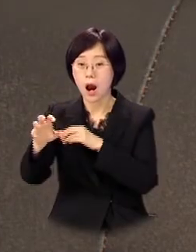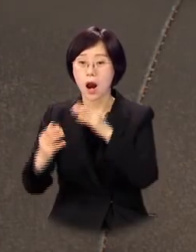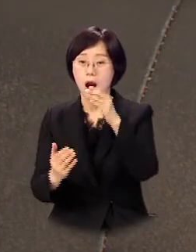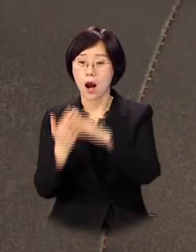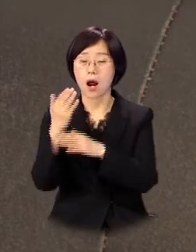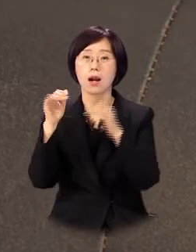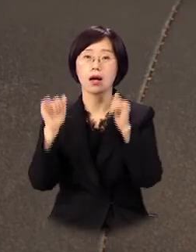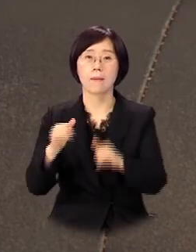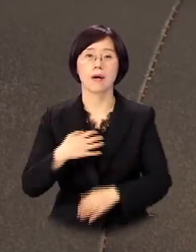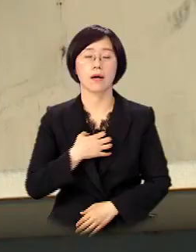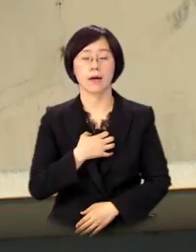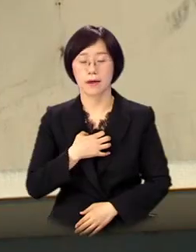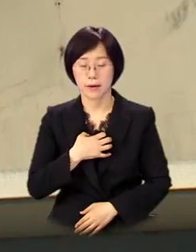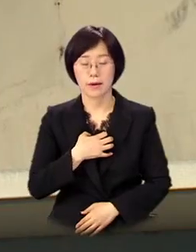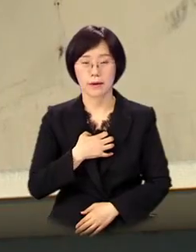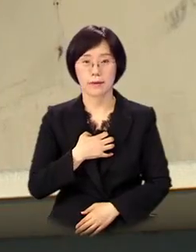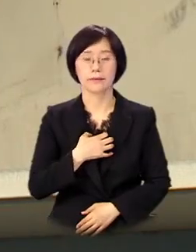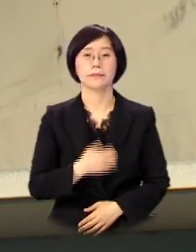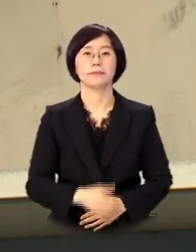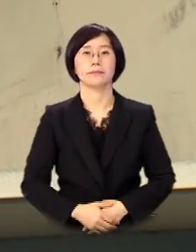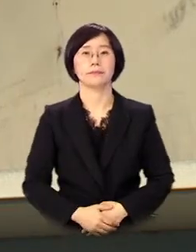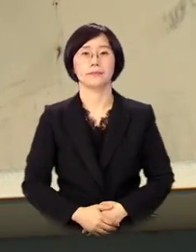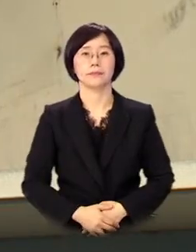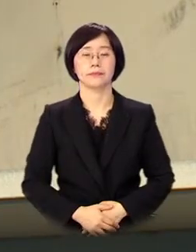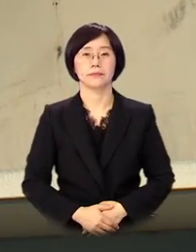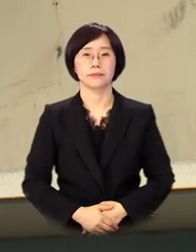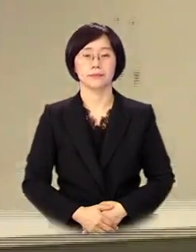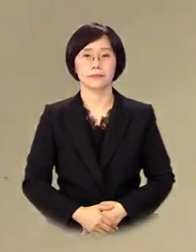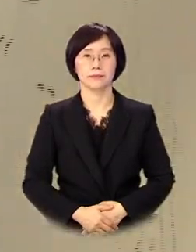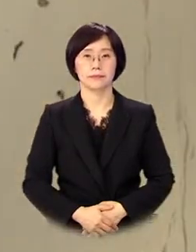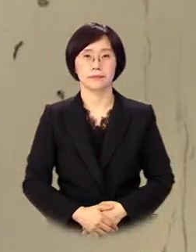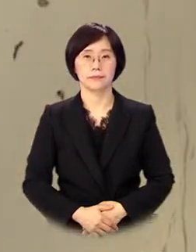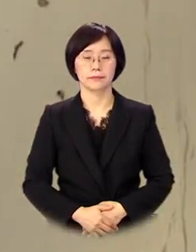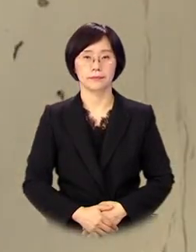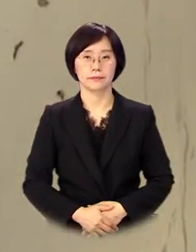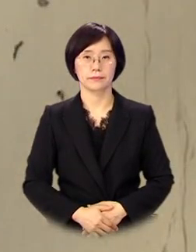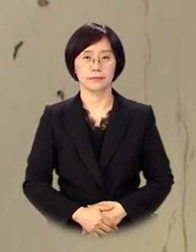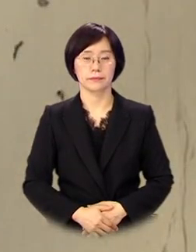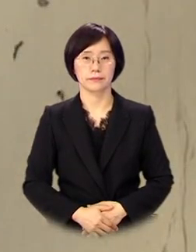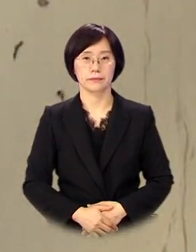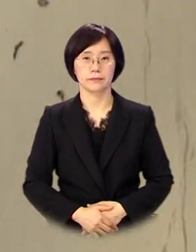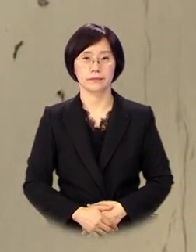같은 사태가 되풀이될 수 있다는 우려가 커지고 있습니다. TBC 박정입니다.